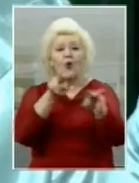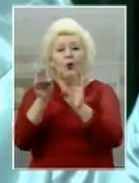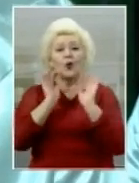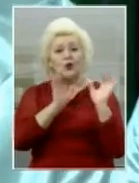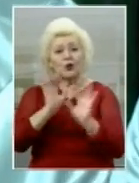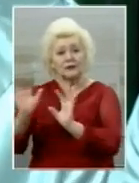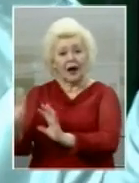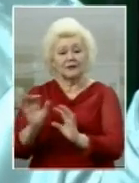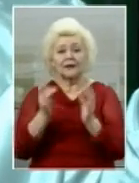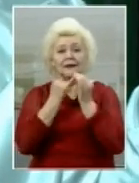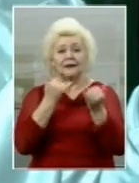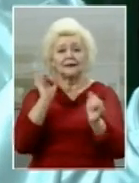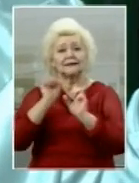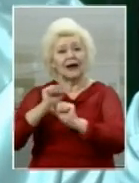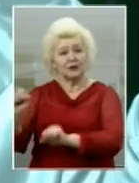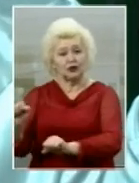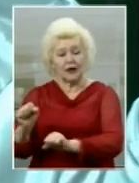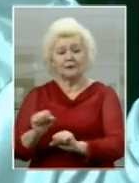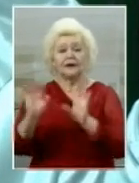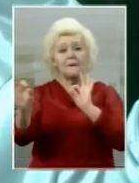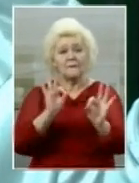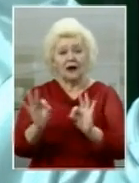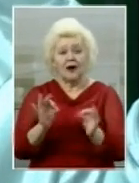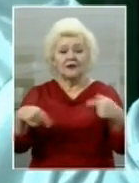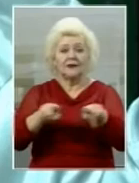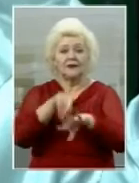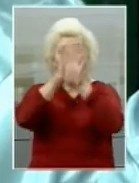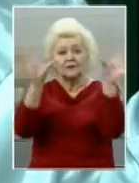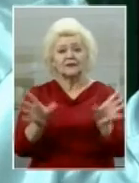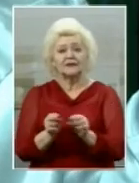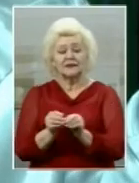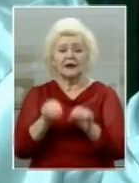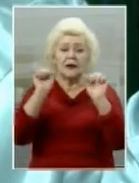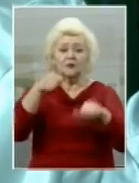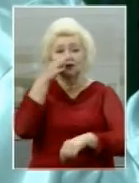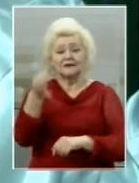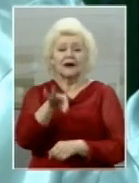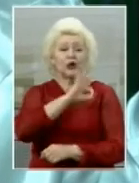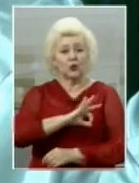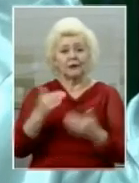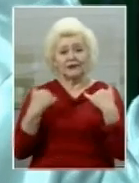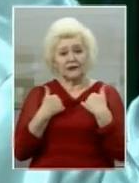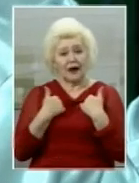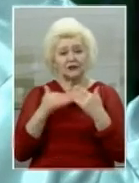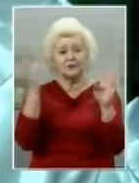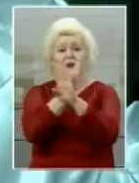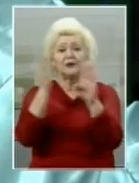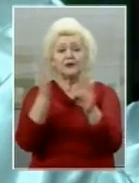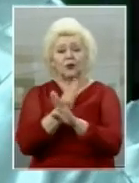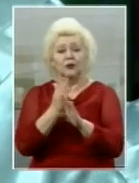охороняти, захищати і як правильно взагалі, можна сказати, користуватися нашими